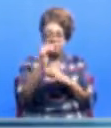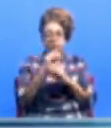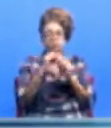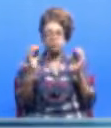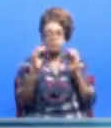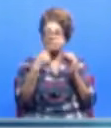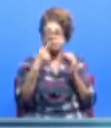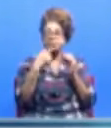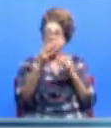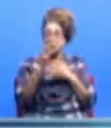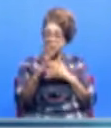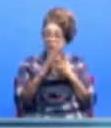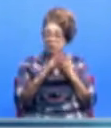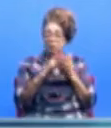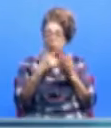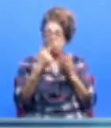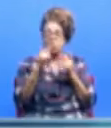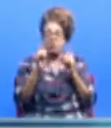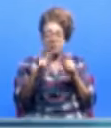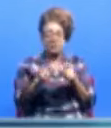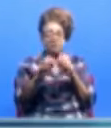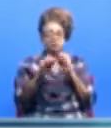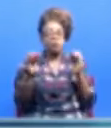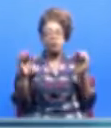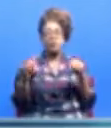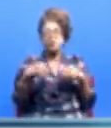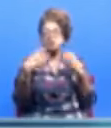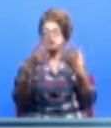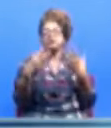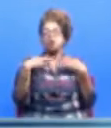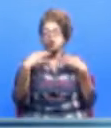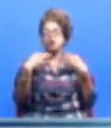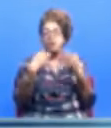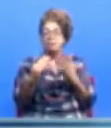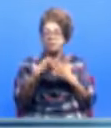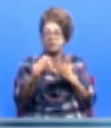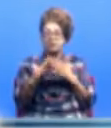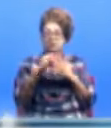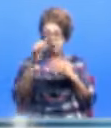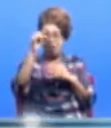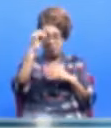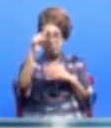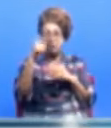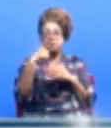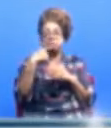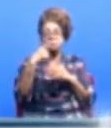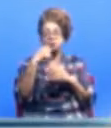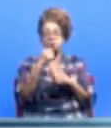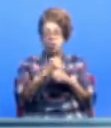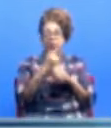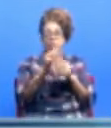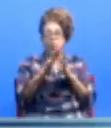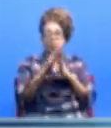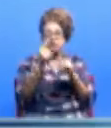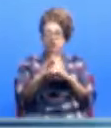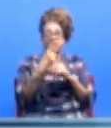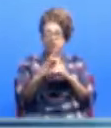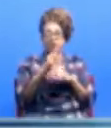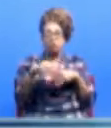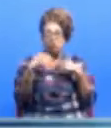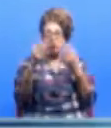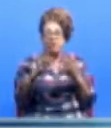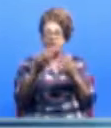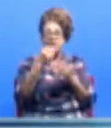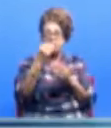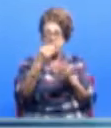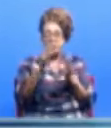wengine wasiostahili ndio wanaopokea mavazi na hela. Serikali hata hivyo inasema kuwa inashirikiana na mashirika mbalimbali kuwapa msaada wa chakula na